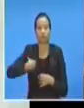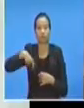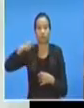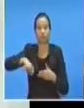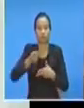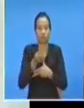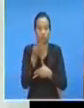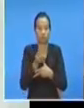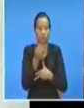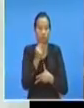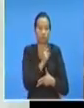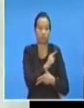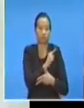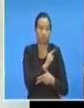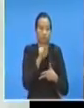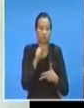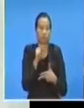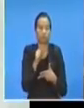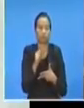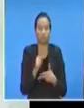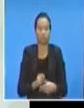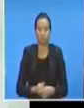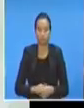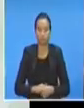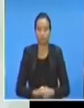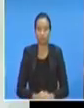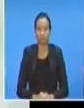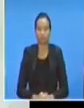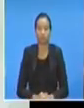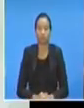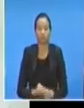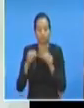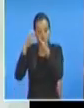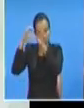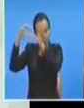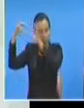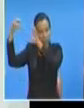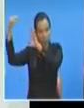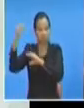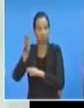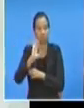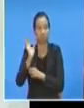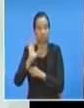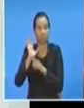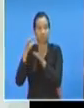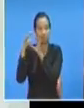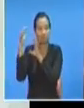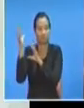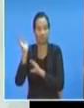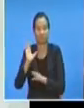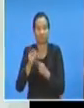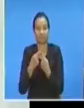ตินี้ก็น่าที่จะเป็นอย่างเงี้ยไอ้นี่ผมไม่ใช่มโนนะแม้ว่านำคุณนี่มโนก็ตามเพราะ